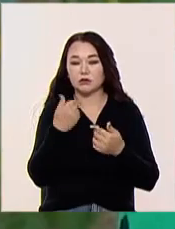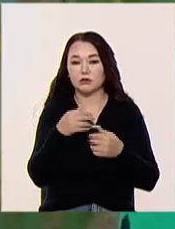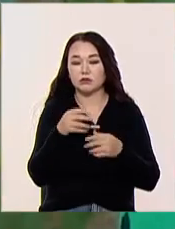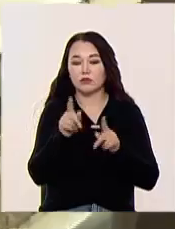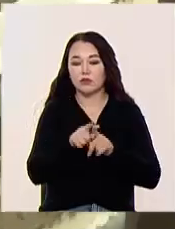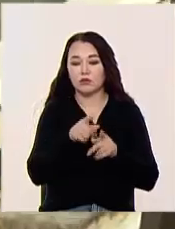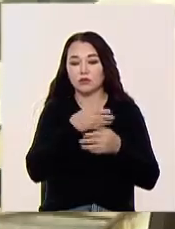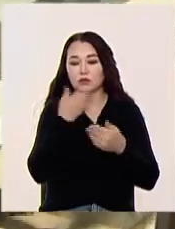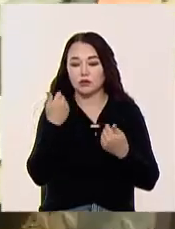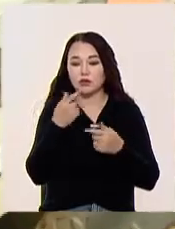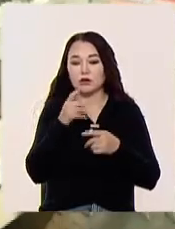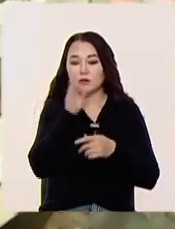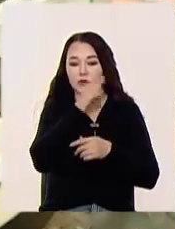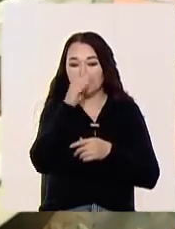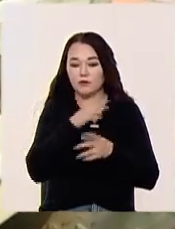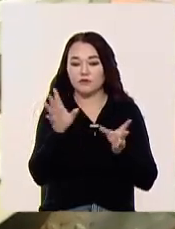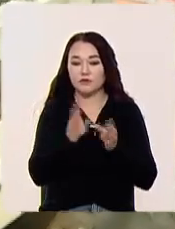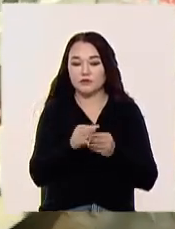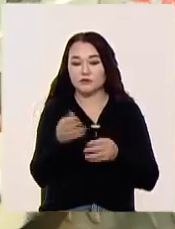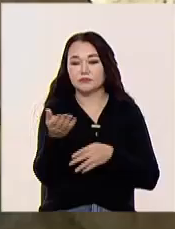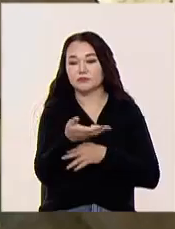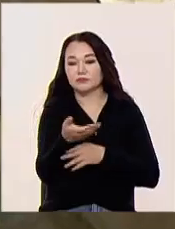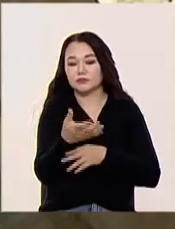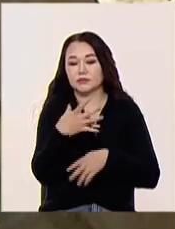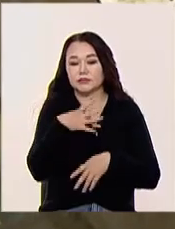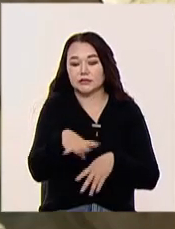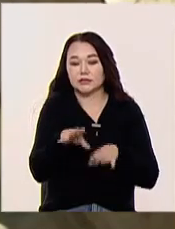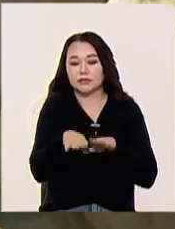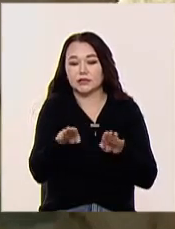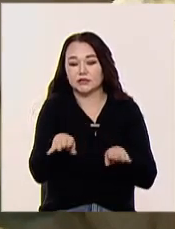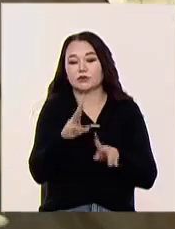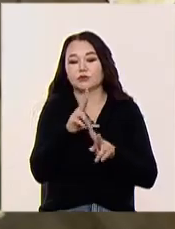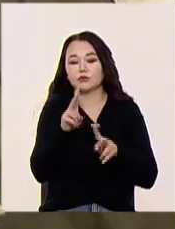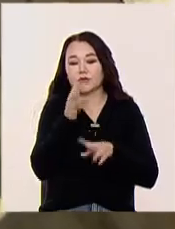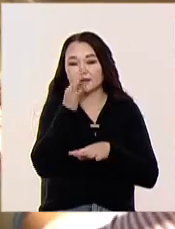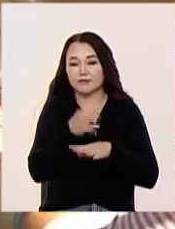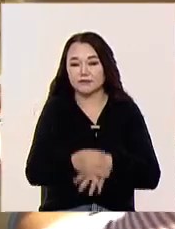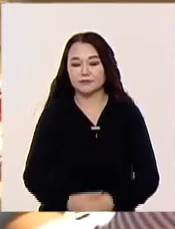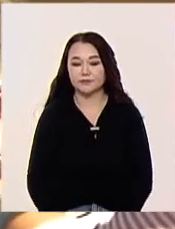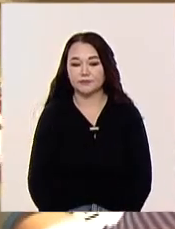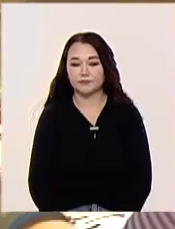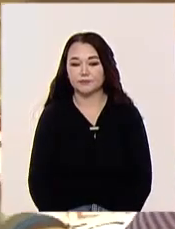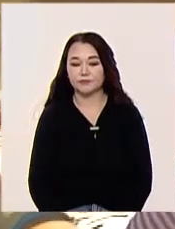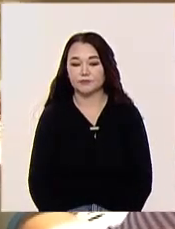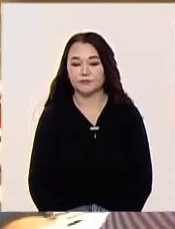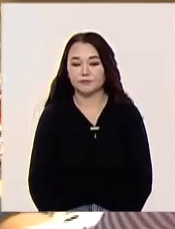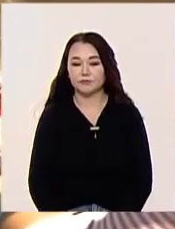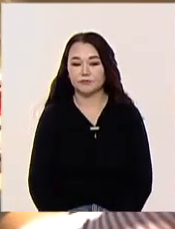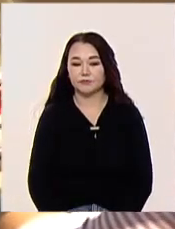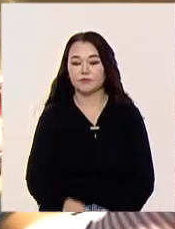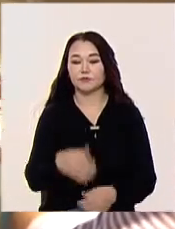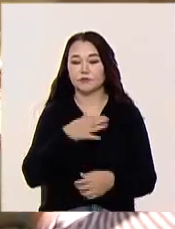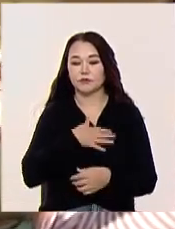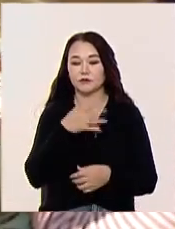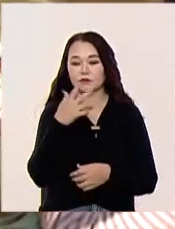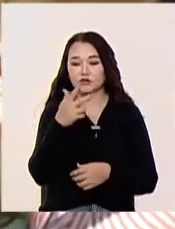бүйтпейді, сүйтпейді. Ал ата-анасымен бірге қайыр тілеуге мәжбүр балалардың жайына кім жауапты? 5-6 мың қалған ба? 3 мың